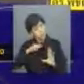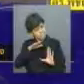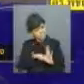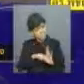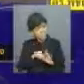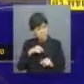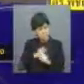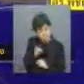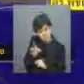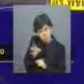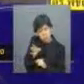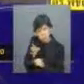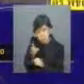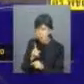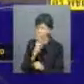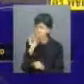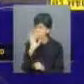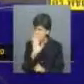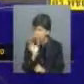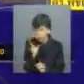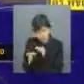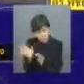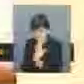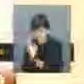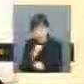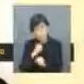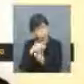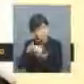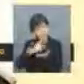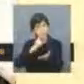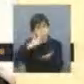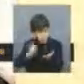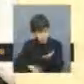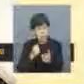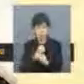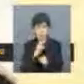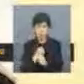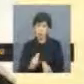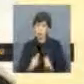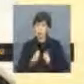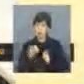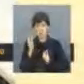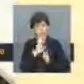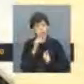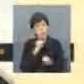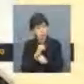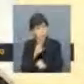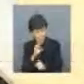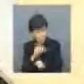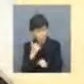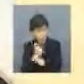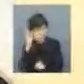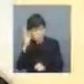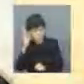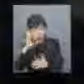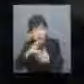คามหรือให้ร้ายฝ่ายตรงข้ามในการหาเสียงและการให้ข้อมูลเท็จที่จะส่งผลต่อคะแนนนิยมรวมทั้งควรระมัดระวังการหาเสียงหลังเ